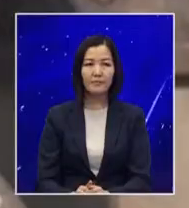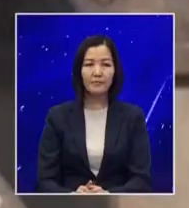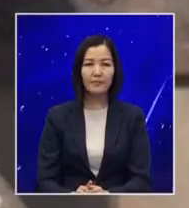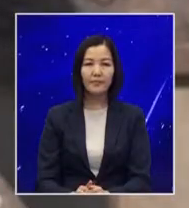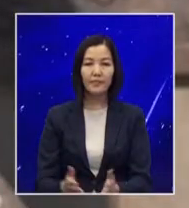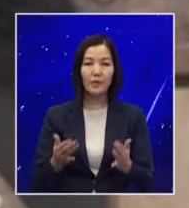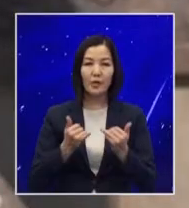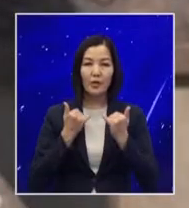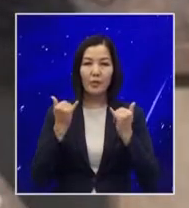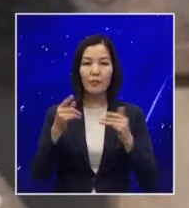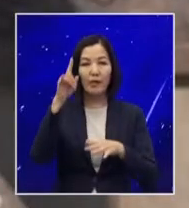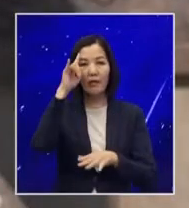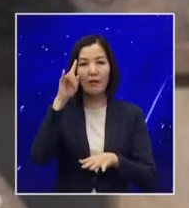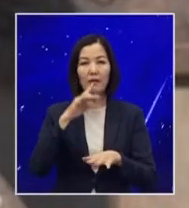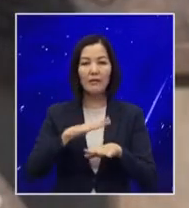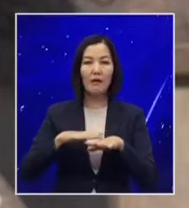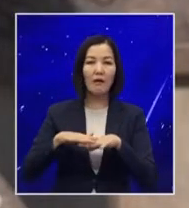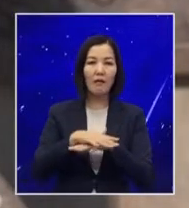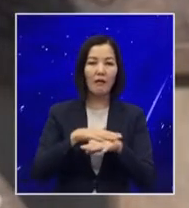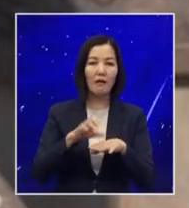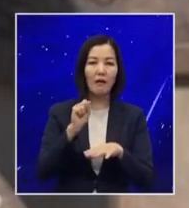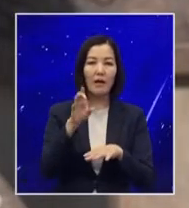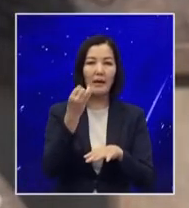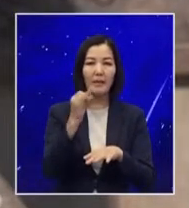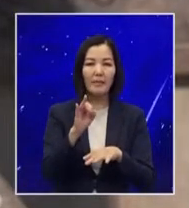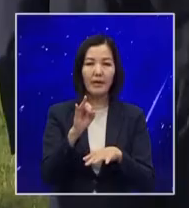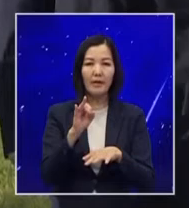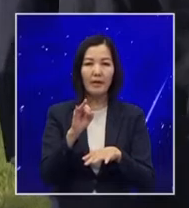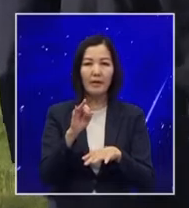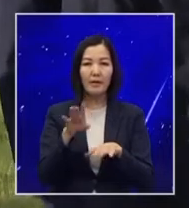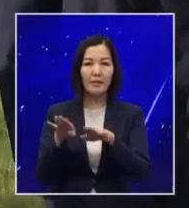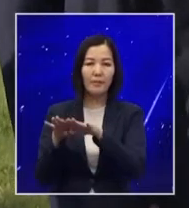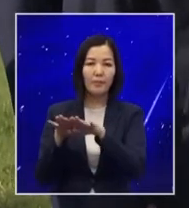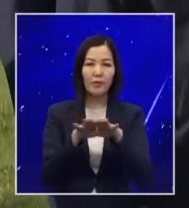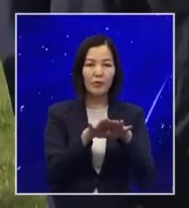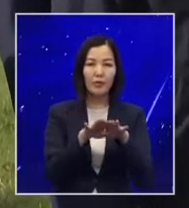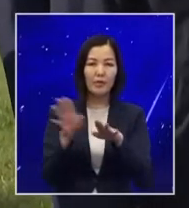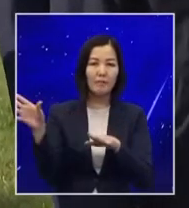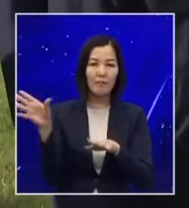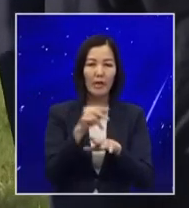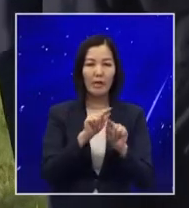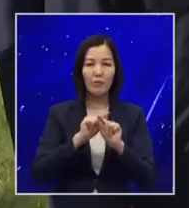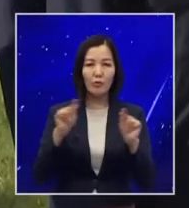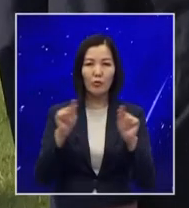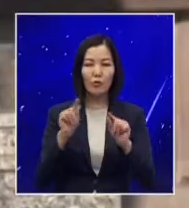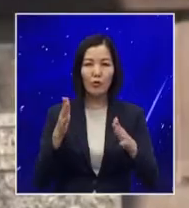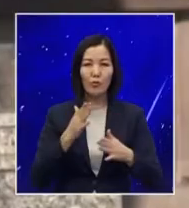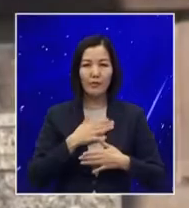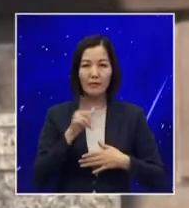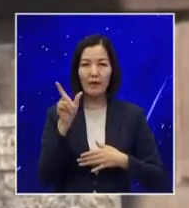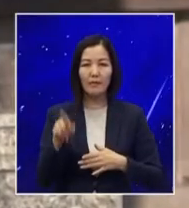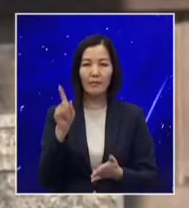Ардақты ағайын, хакім Абайды бір тұтас ұлт болып ұлықтау біздің перзенттік